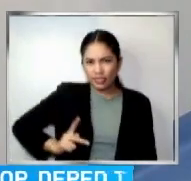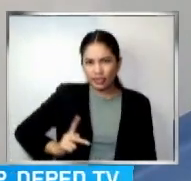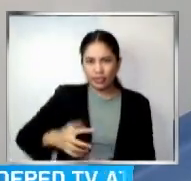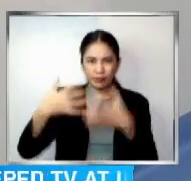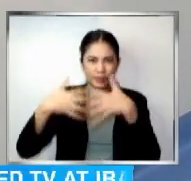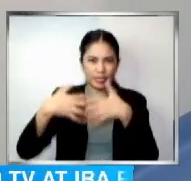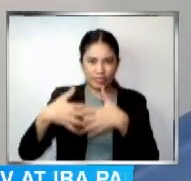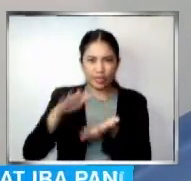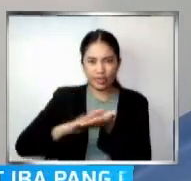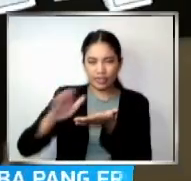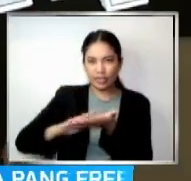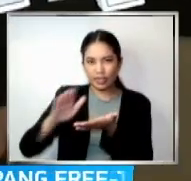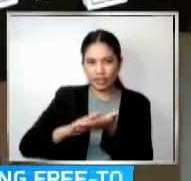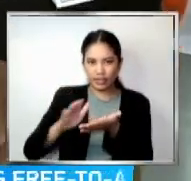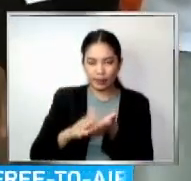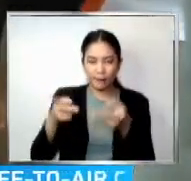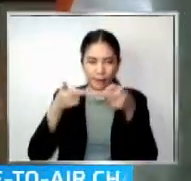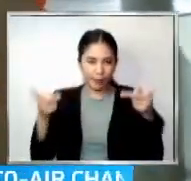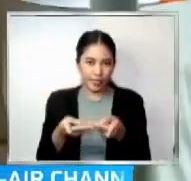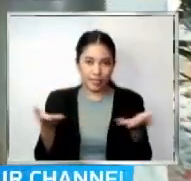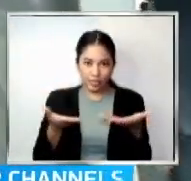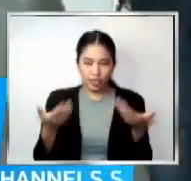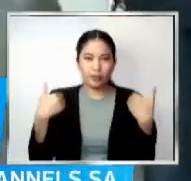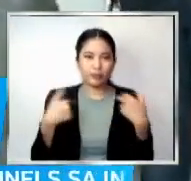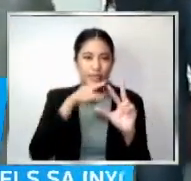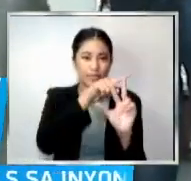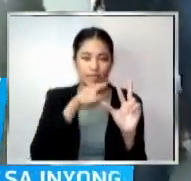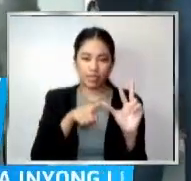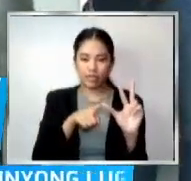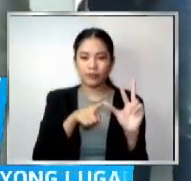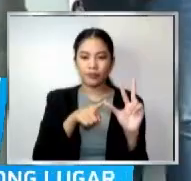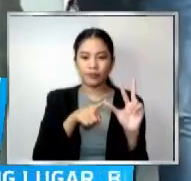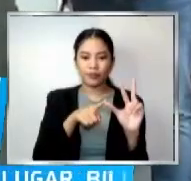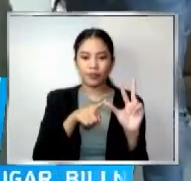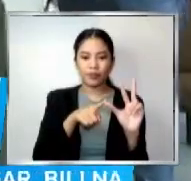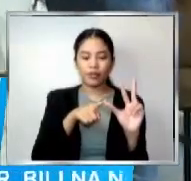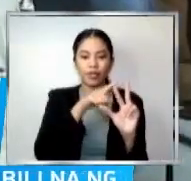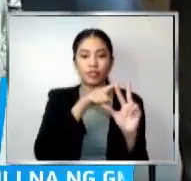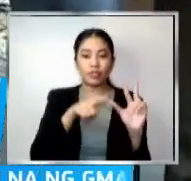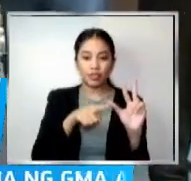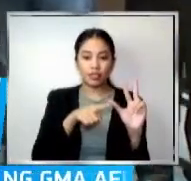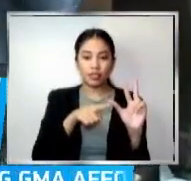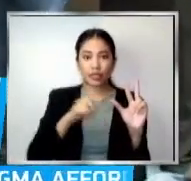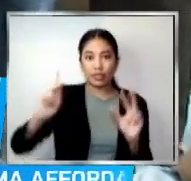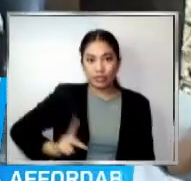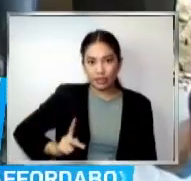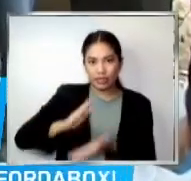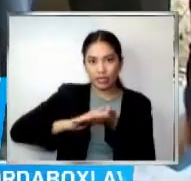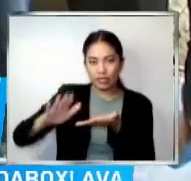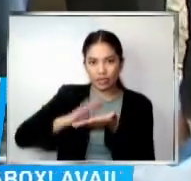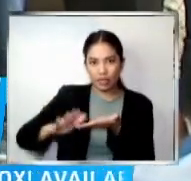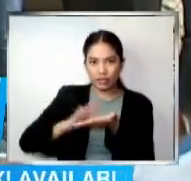At makapag-ooperate ng tatlong sessions ang bawat dialysis station na yan. Kaya